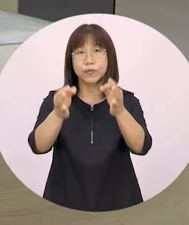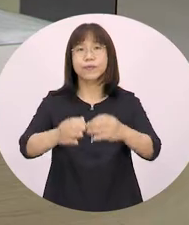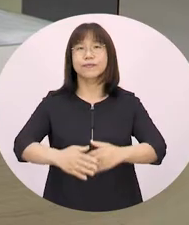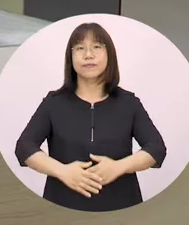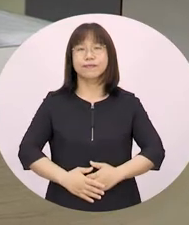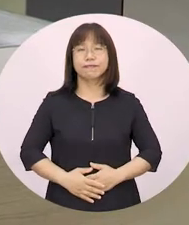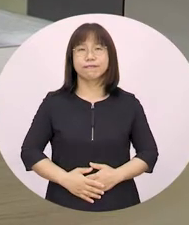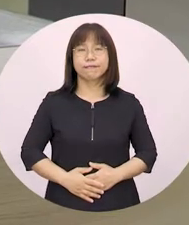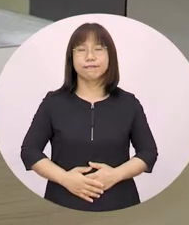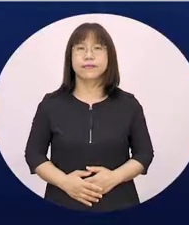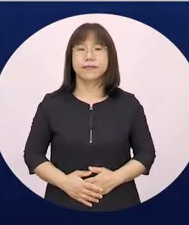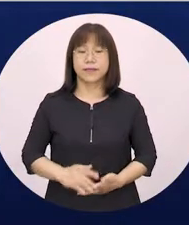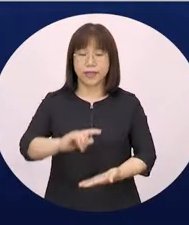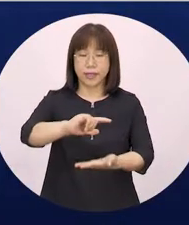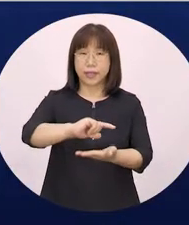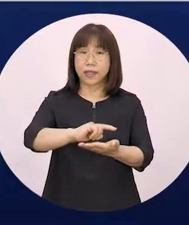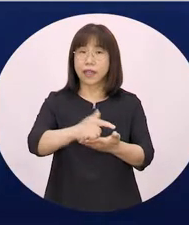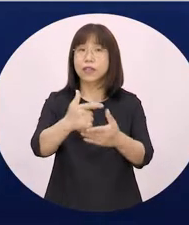있습니다.